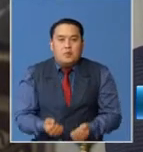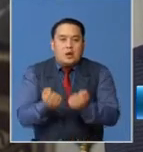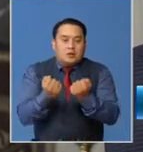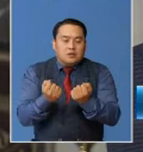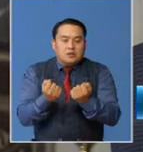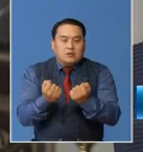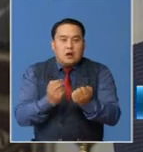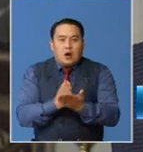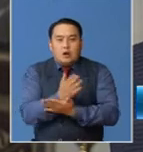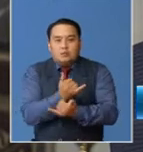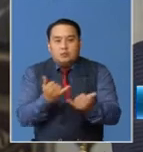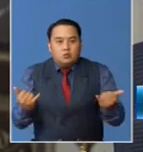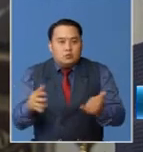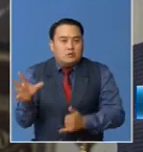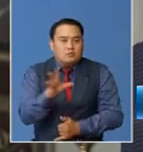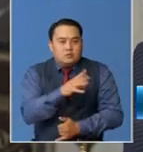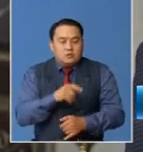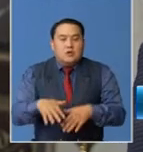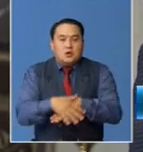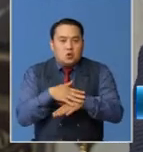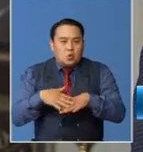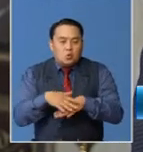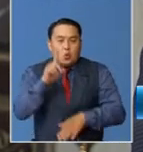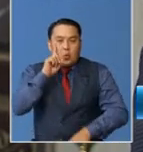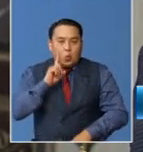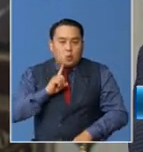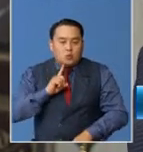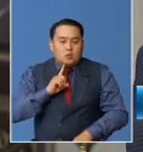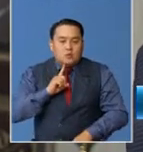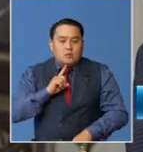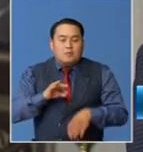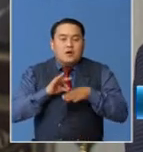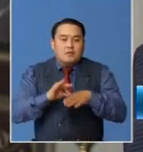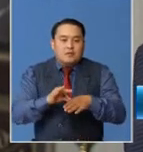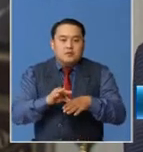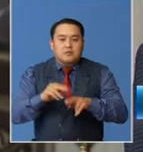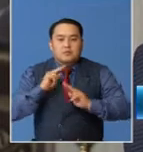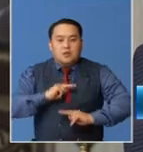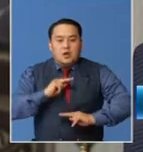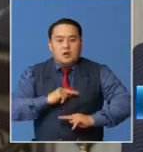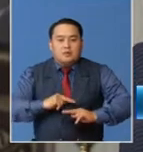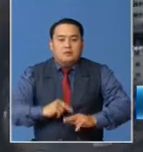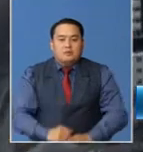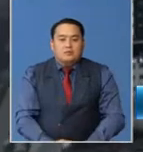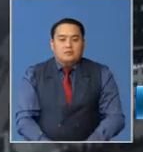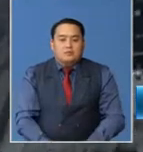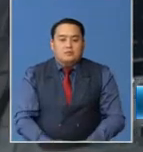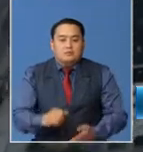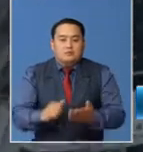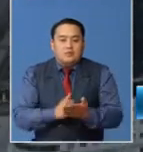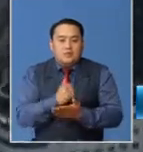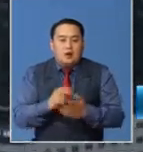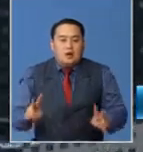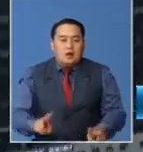этот центр будет обслуживать и всех жителей, то есть для удобства ведения всех взаимодействий бизнеса и структур. Астана уже